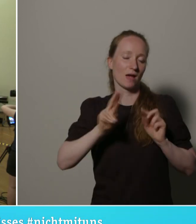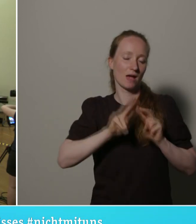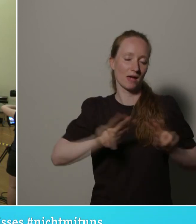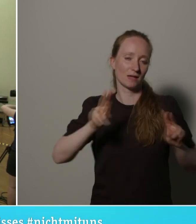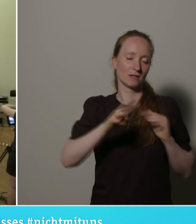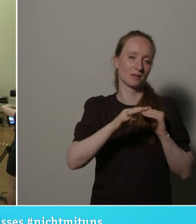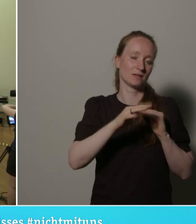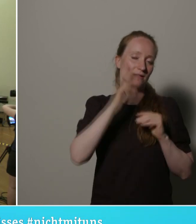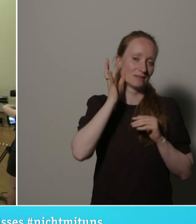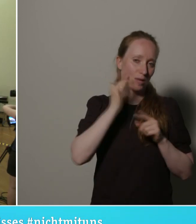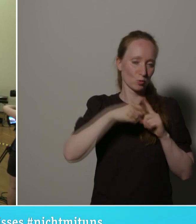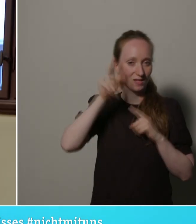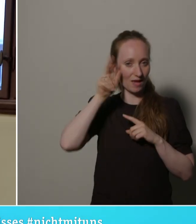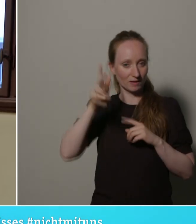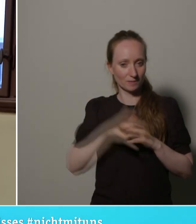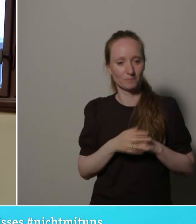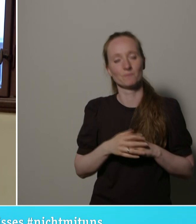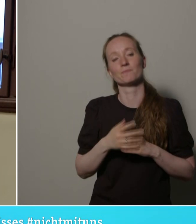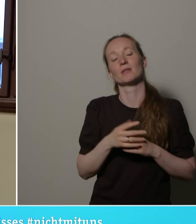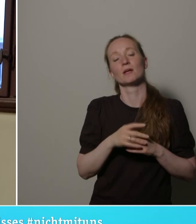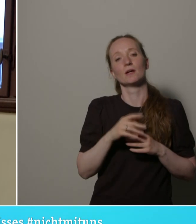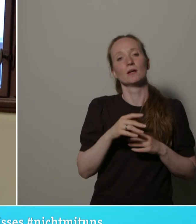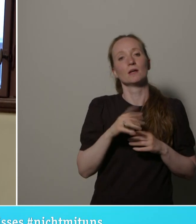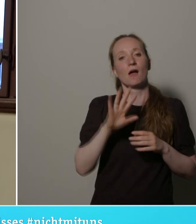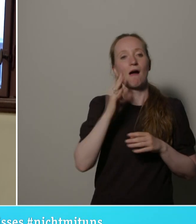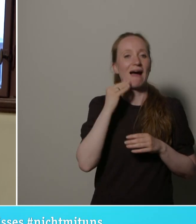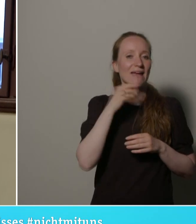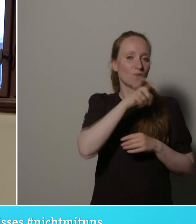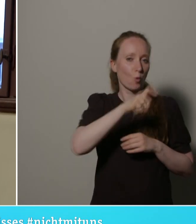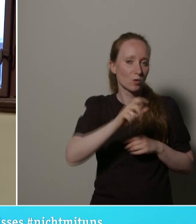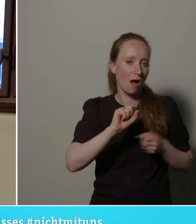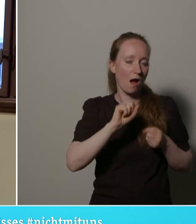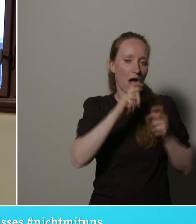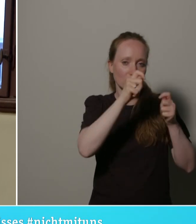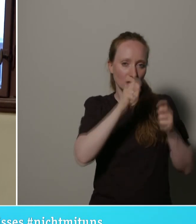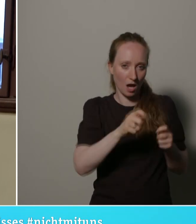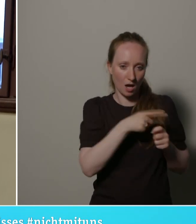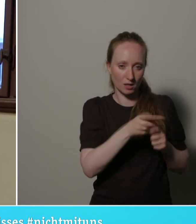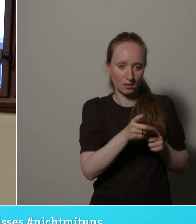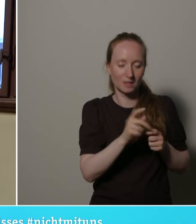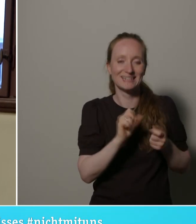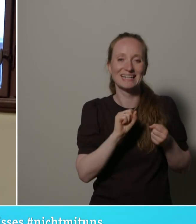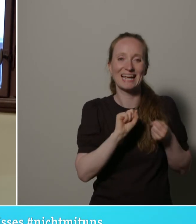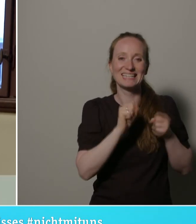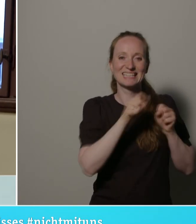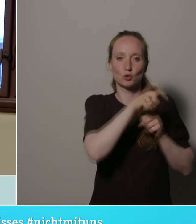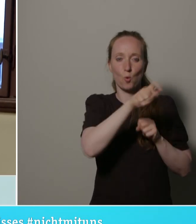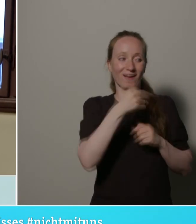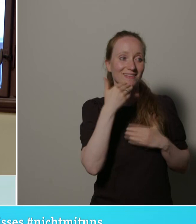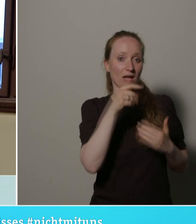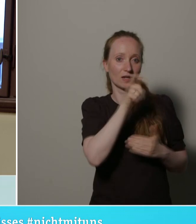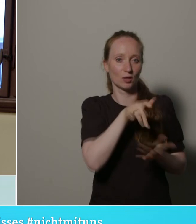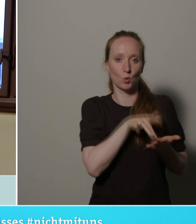des Einwohnerantrags bedanken, die hier sozusagen erstmal den Impuls gesetzt haben. Ich möchte mich aber gleichzeitig bei der Stadtverwaltung